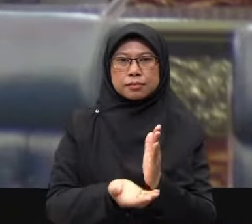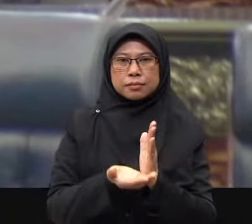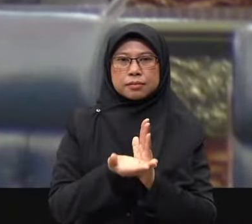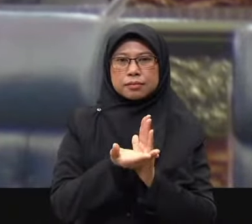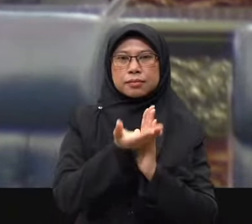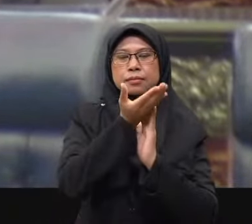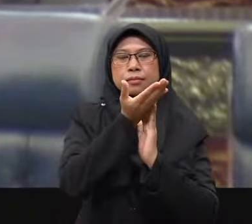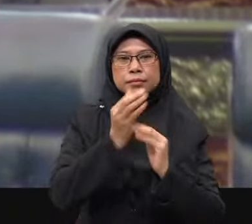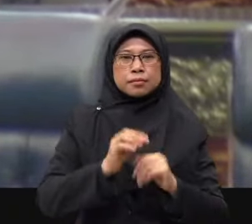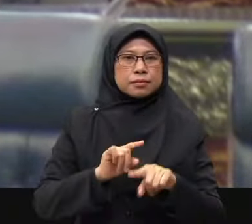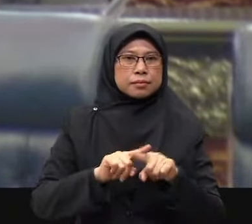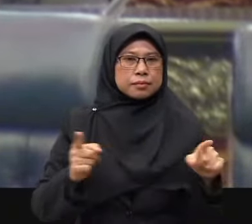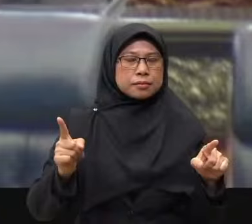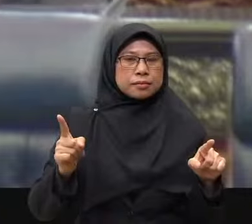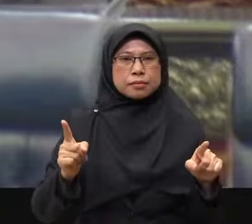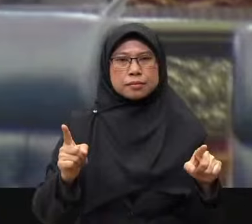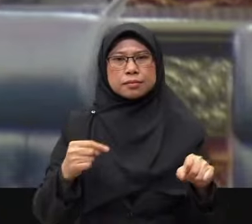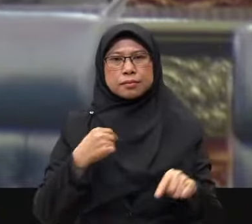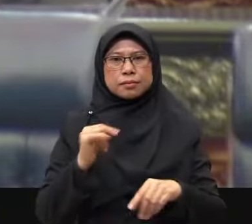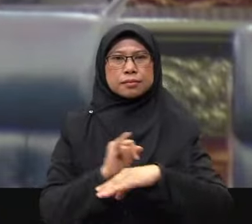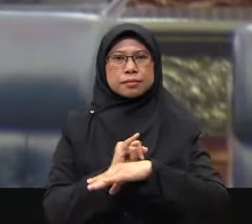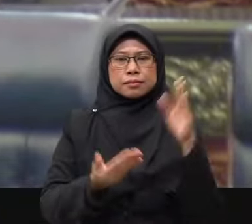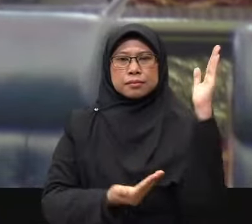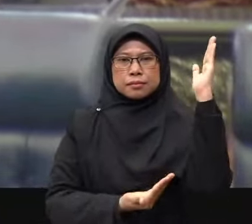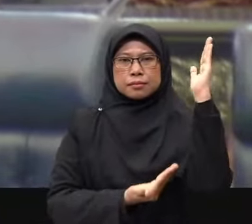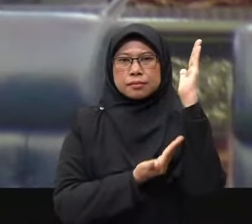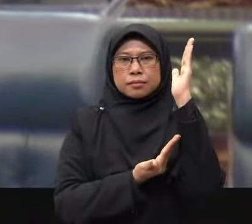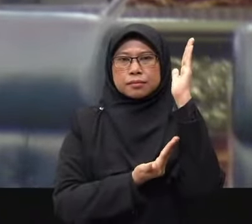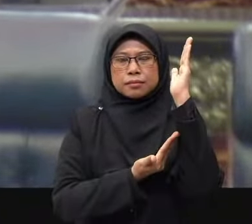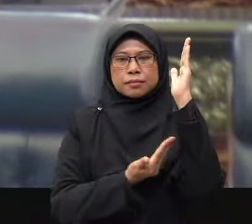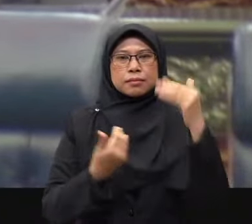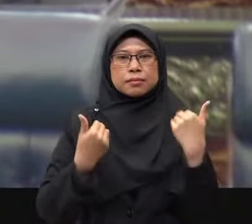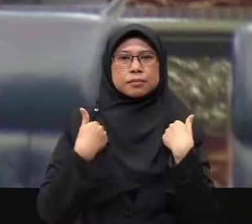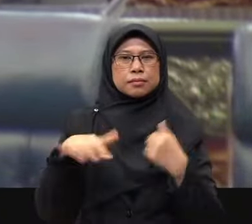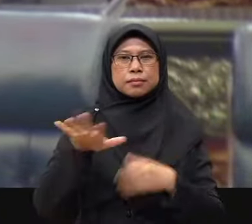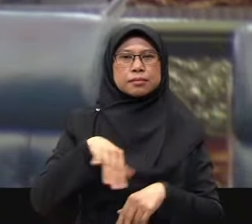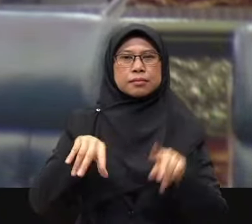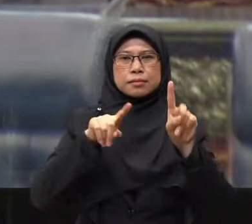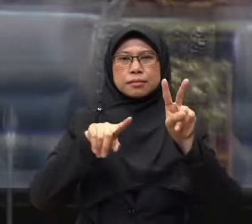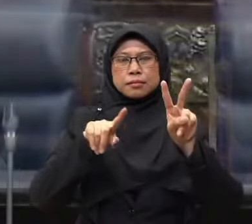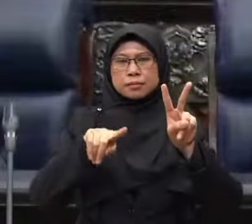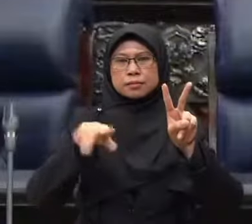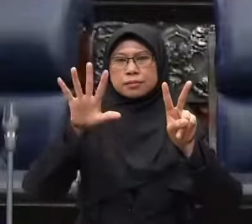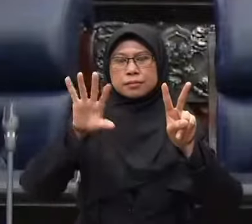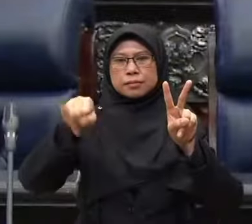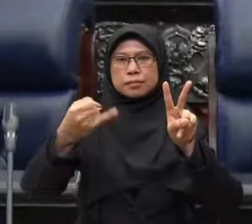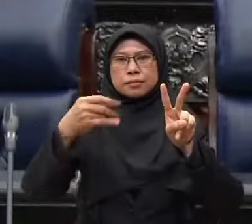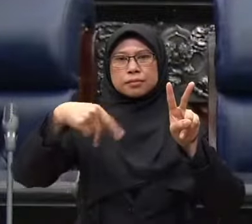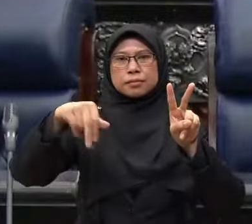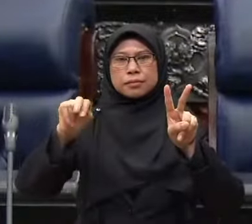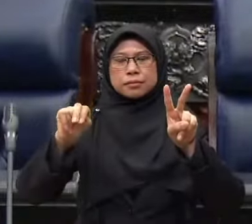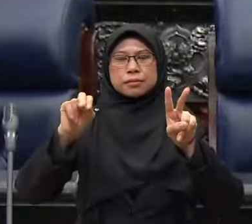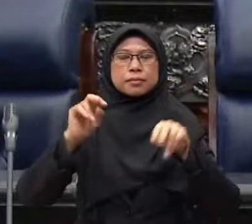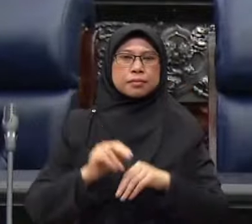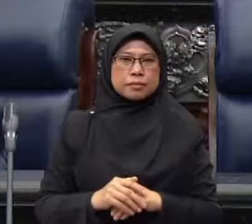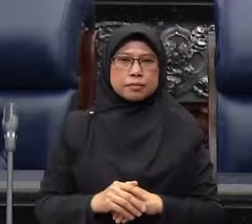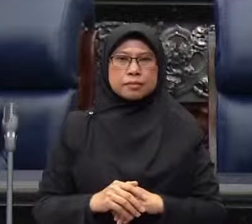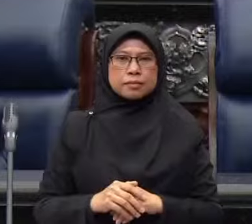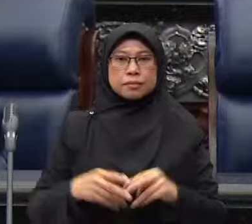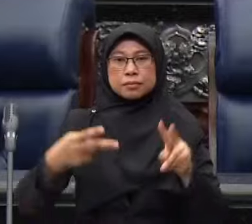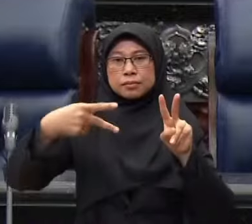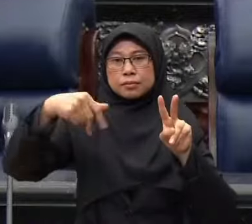meningkat tetapi kita dalam industri sawit Kita mempunyai sekitar 2.5 juta PKC pump kernal cake dan tadi